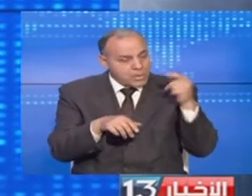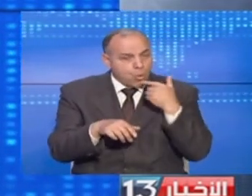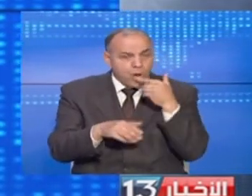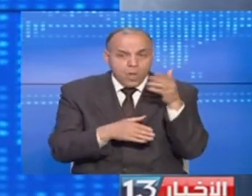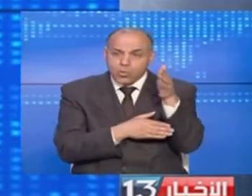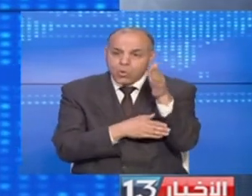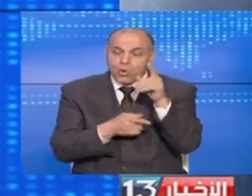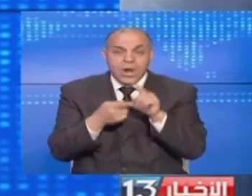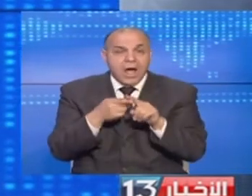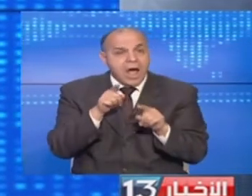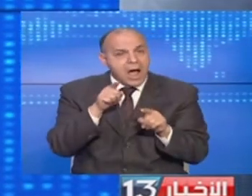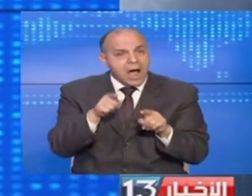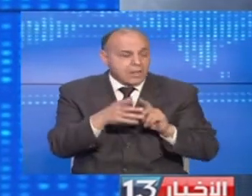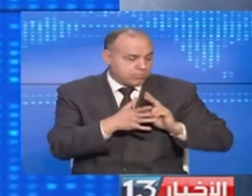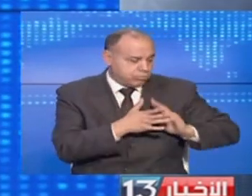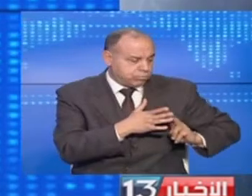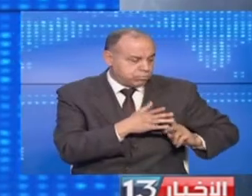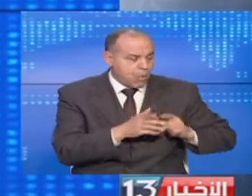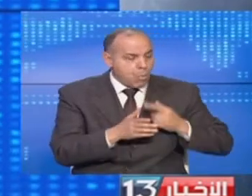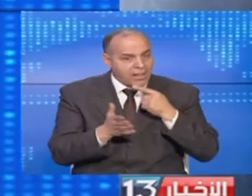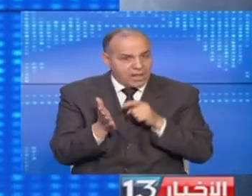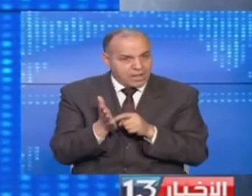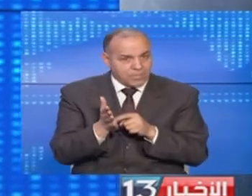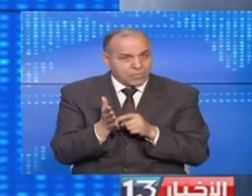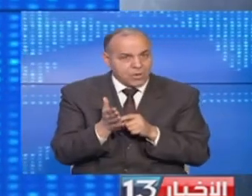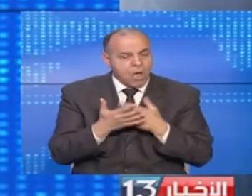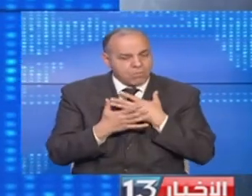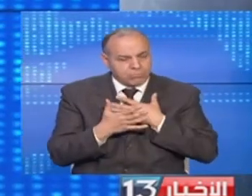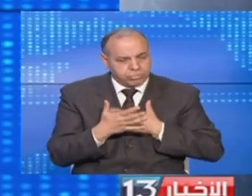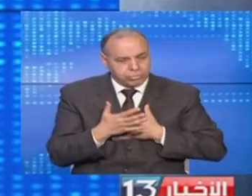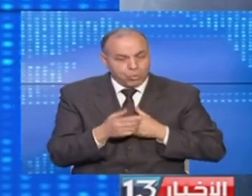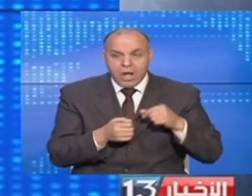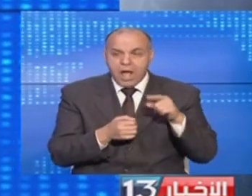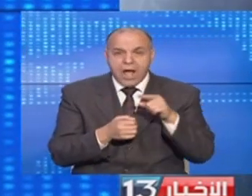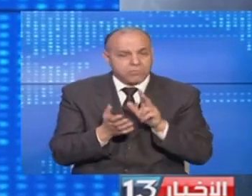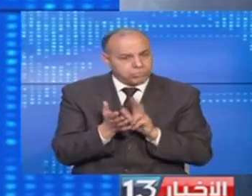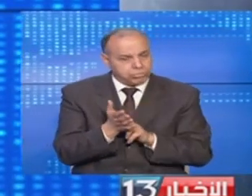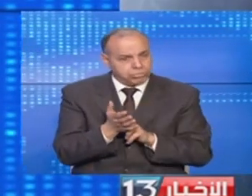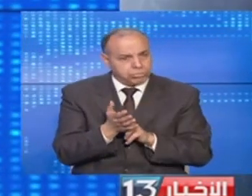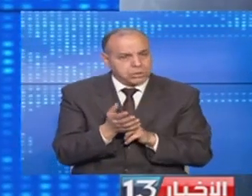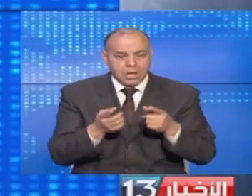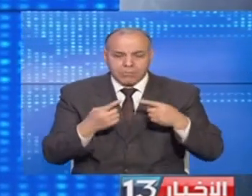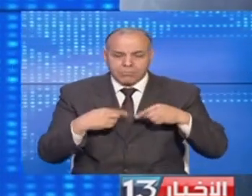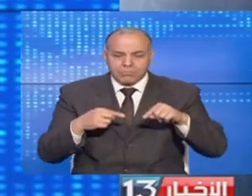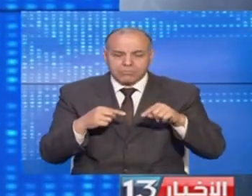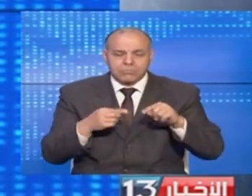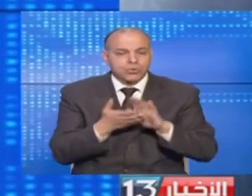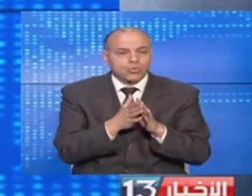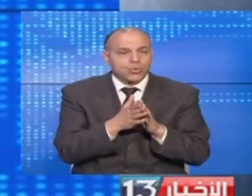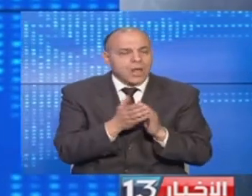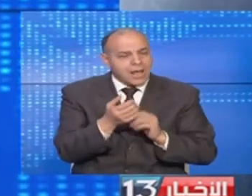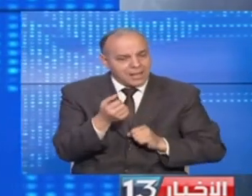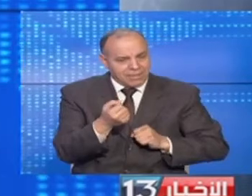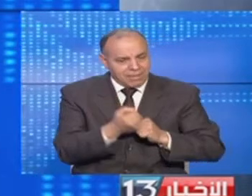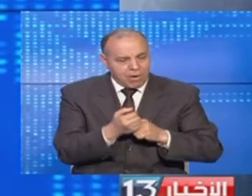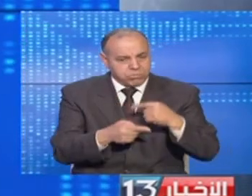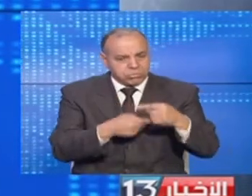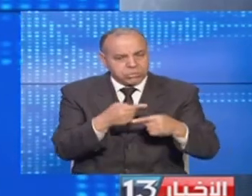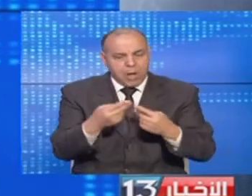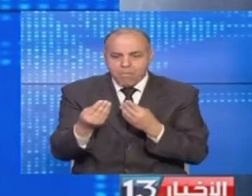الدول التي صادقت على المعاهده ورحب بالدور الفعال للمجتمع المدني في الدفع قدما